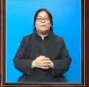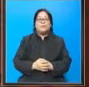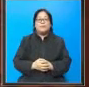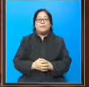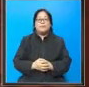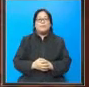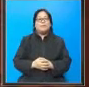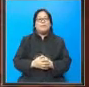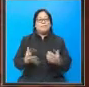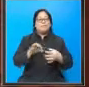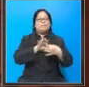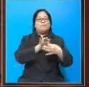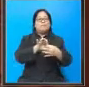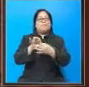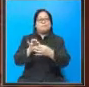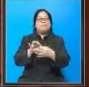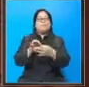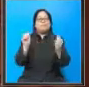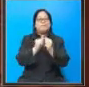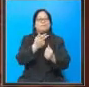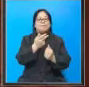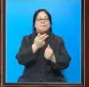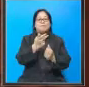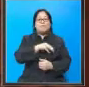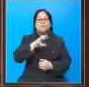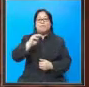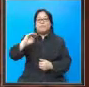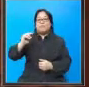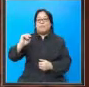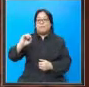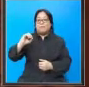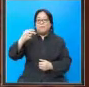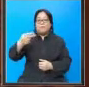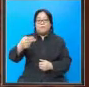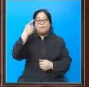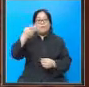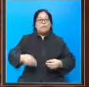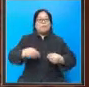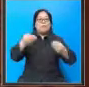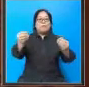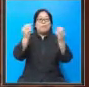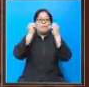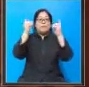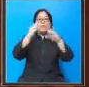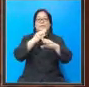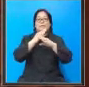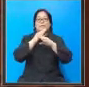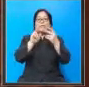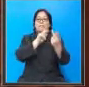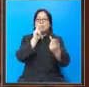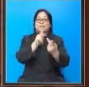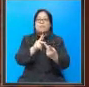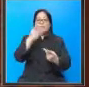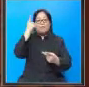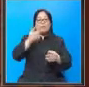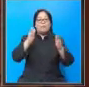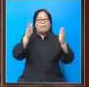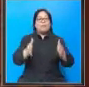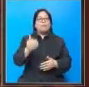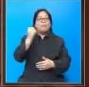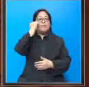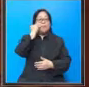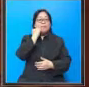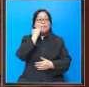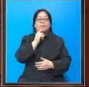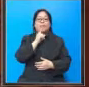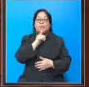dan masyarakat bekerja sama dengan Kementerian Kesehatan Malaysia bagi memberi kesedaran dan perlindungan yang sewajarnya kepada warga